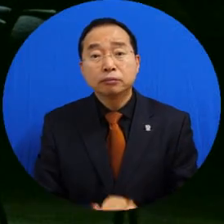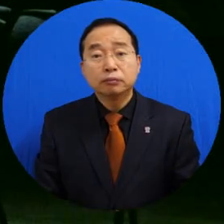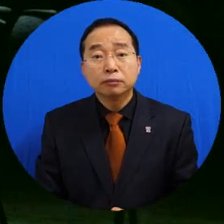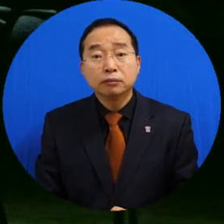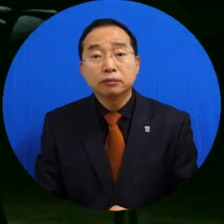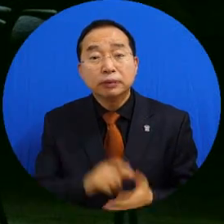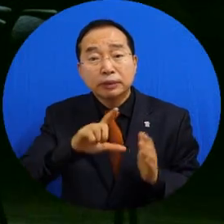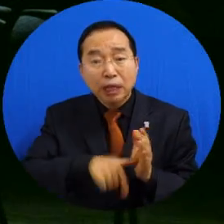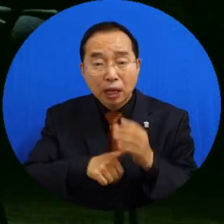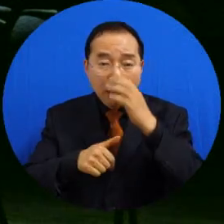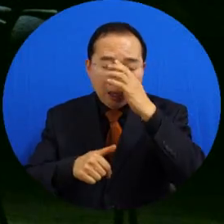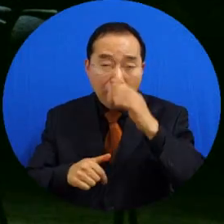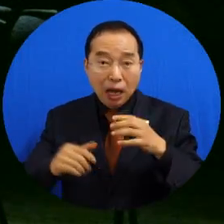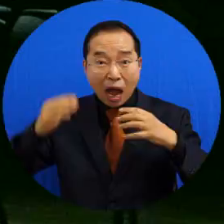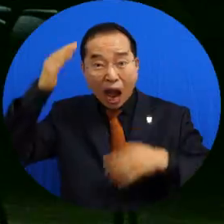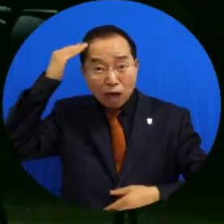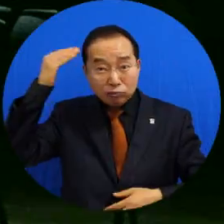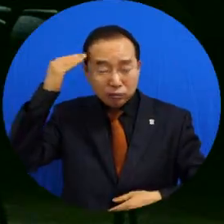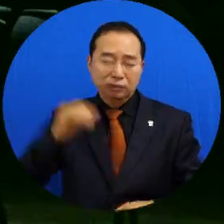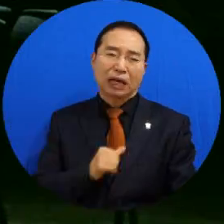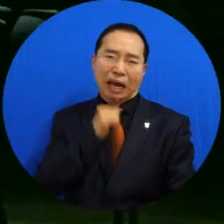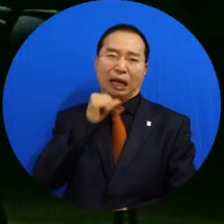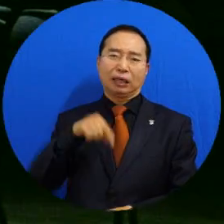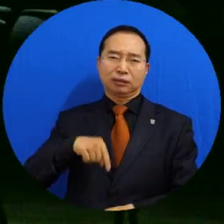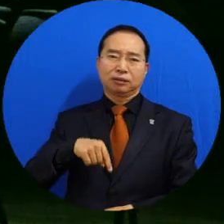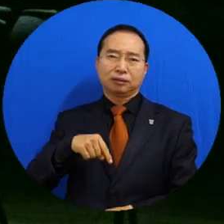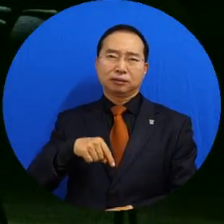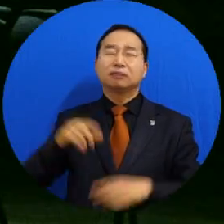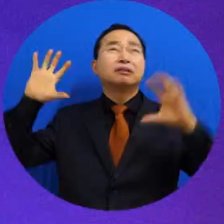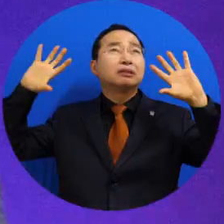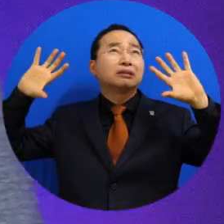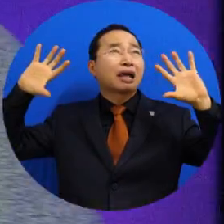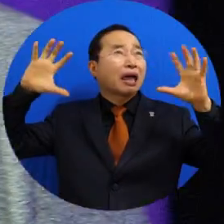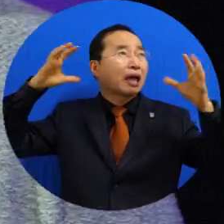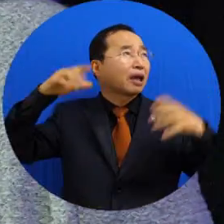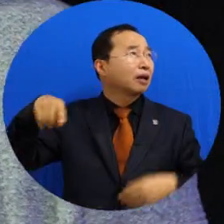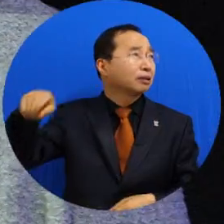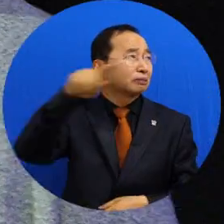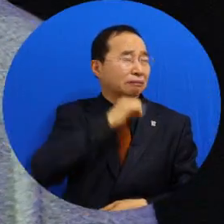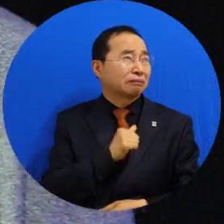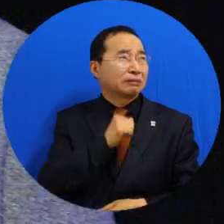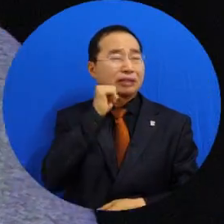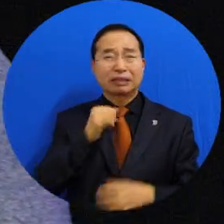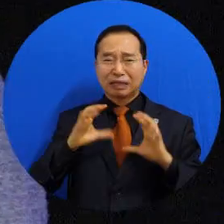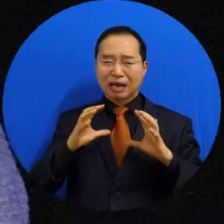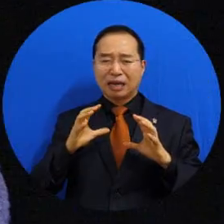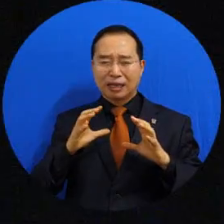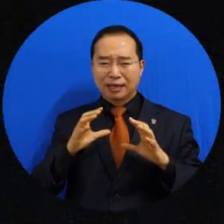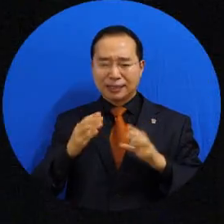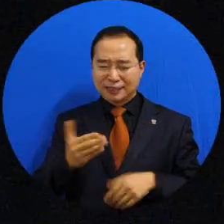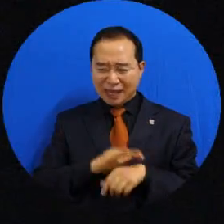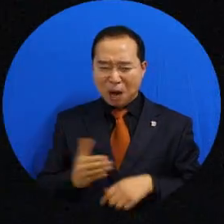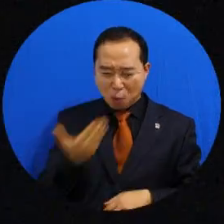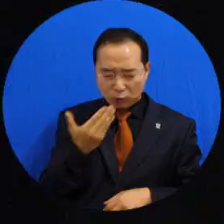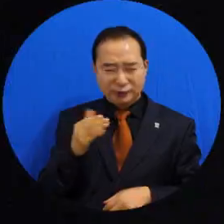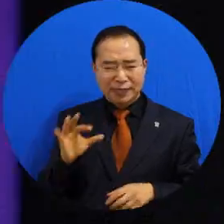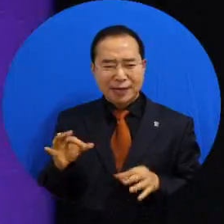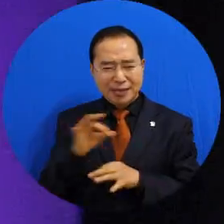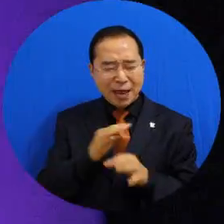그때 우리나라가 세계에서 두 번째로 못 사는 나라였잖아요. 좀 잘 먹고 잘 살자, 그렇죠? 경제발전